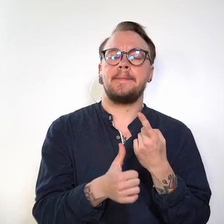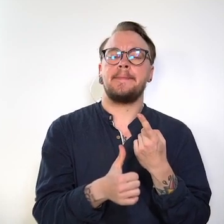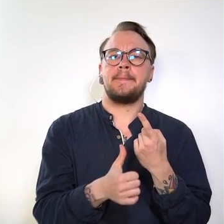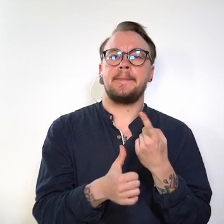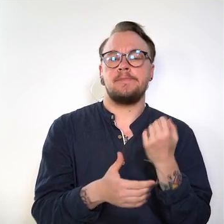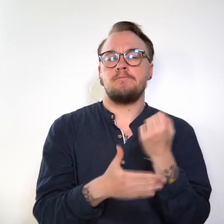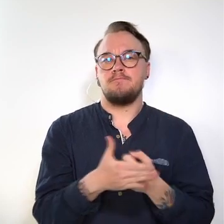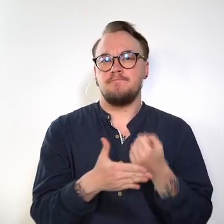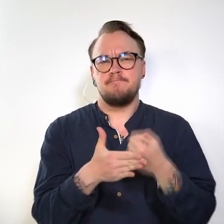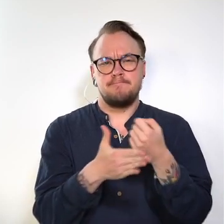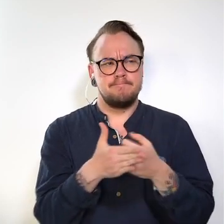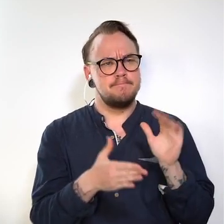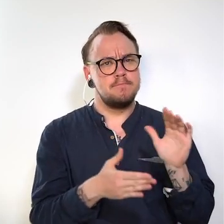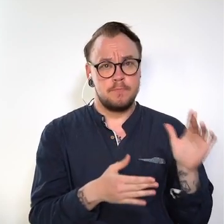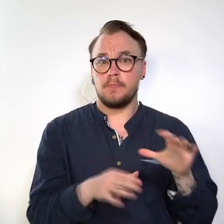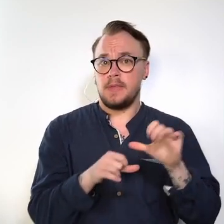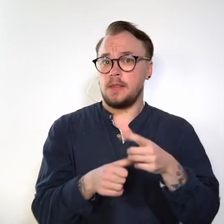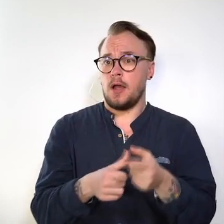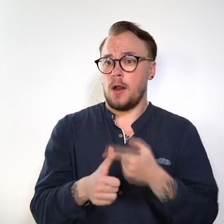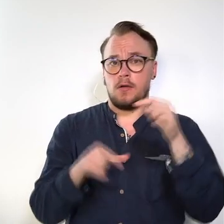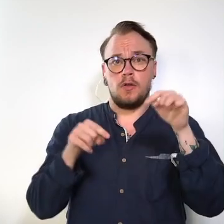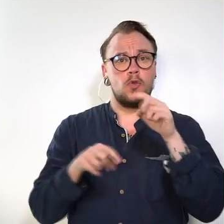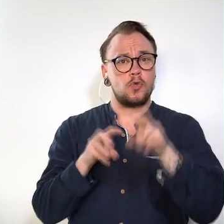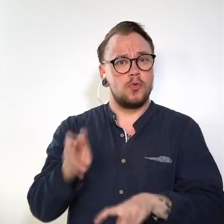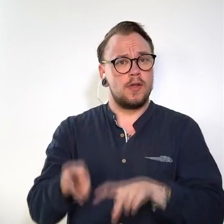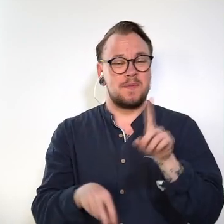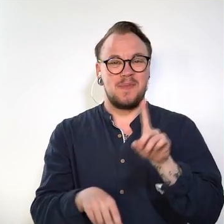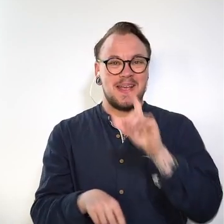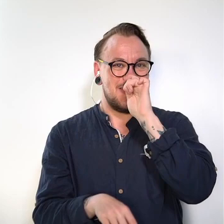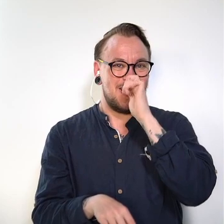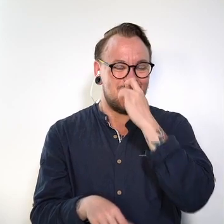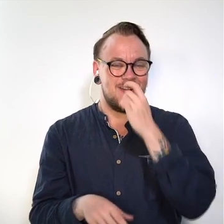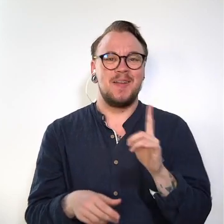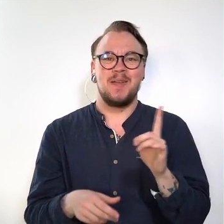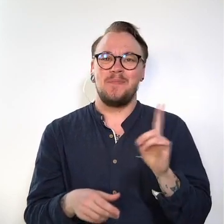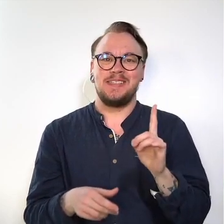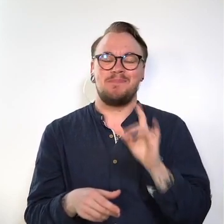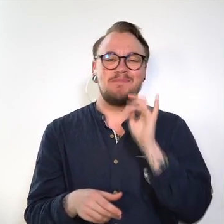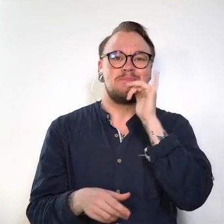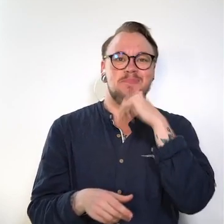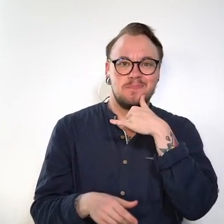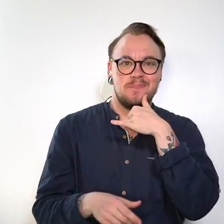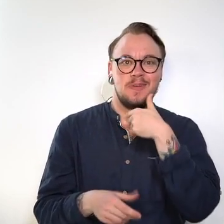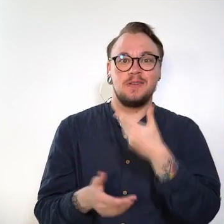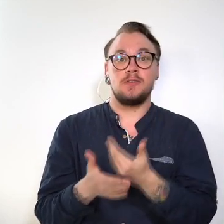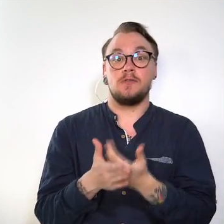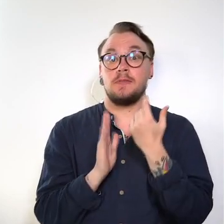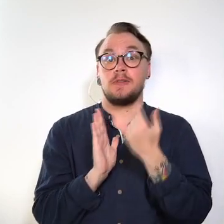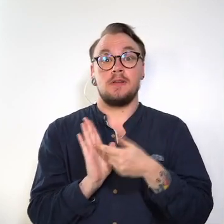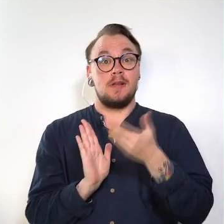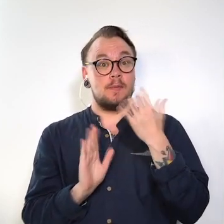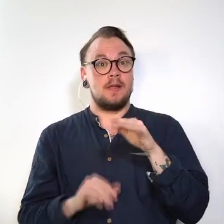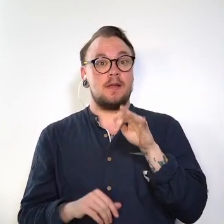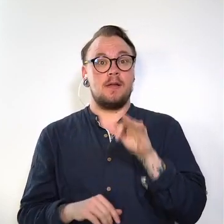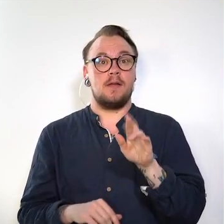edistämään sitä, että ruvettaisiin tutkimaan, mikä oli mennyt vikaan siinä, kun Freudin alkuperäistä teoriaa